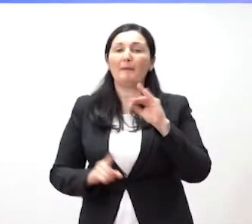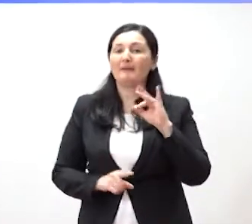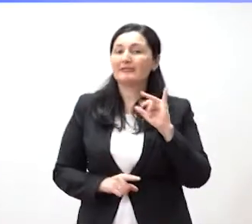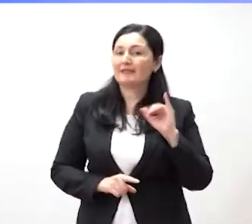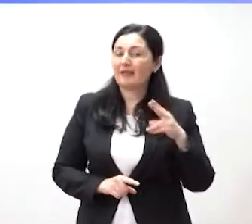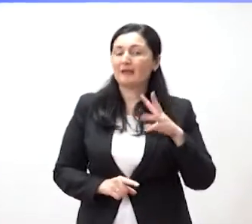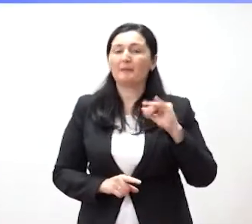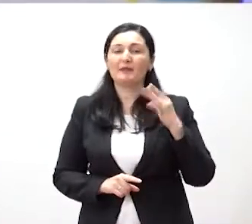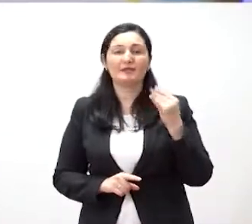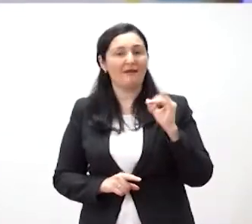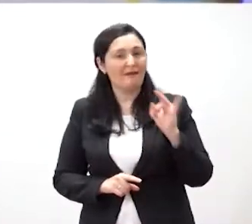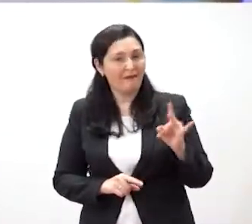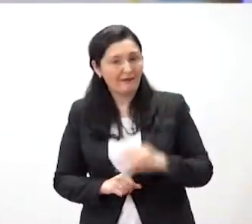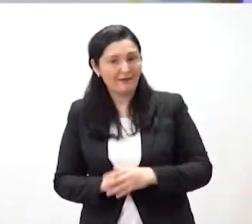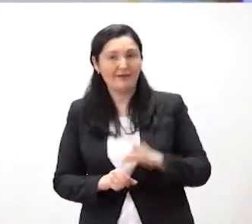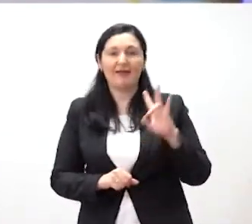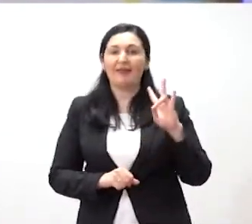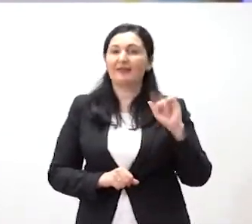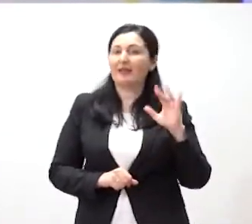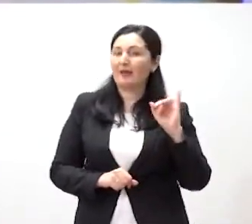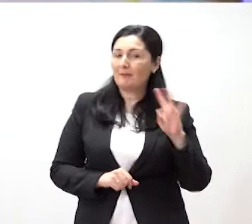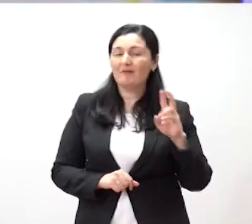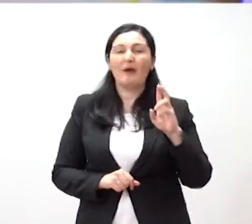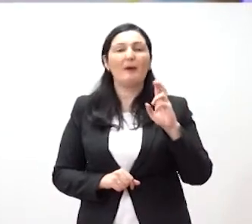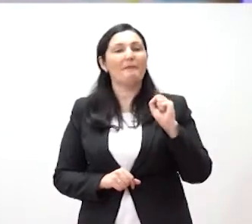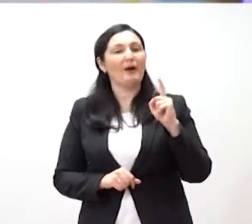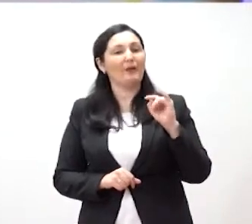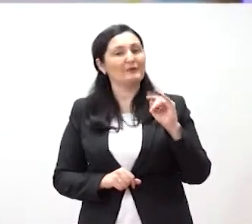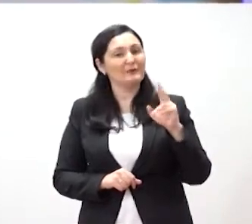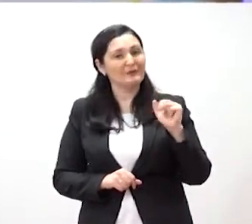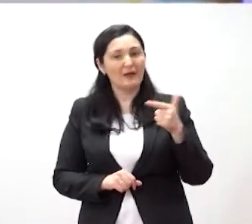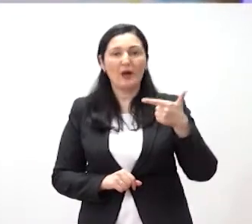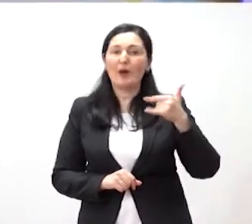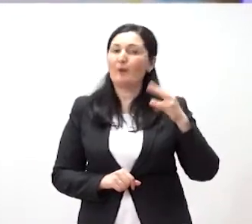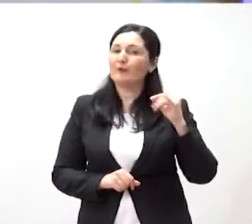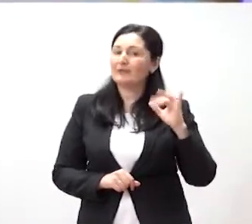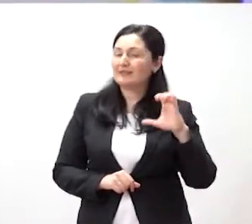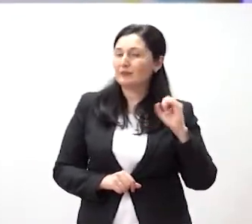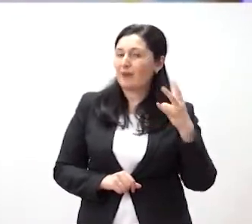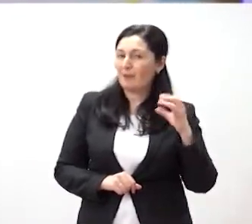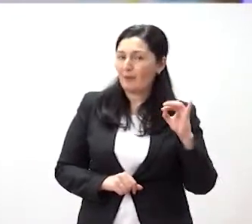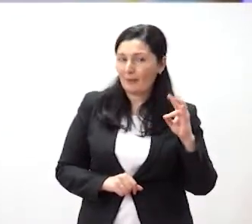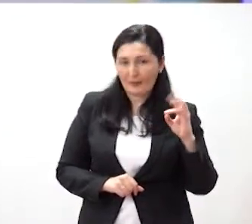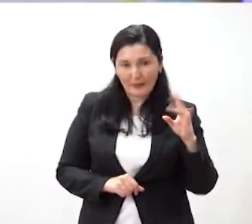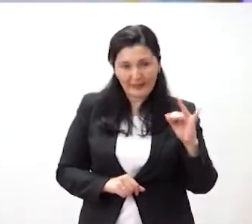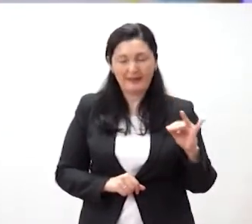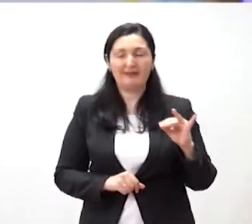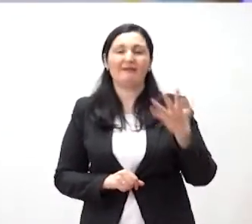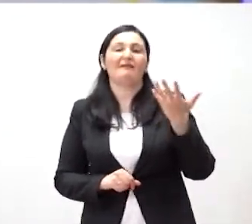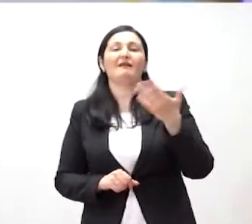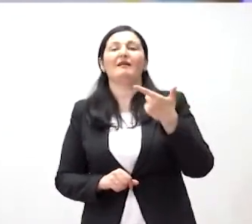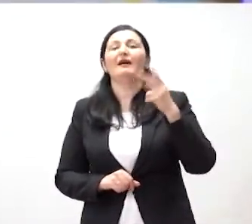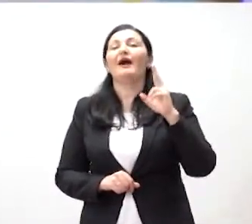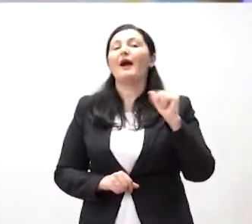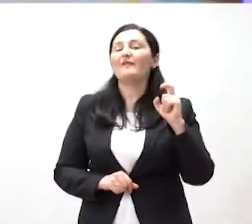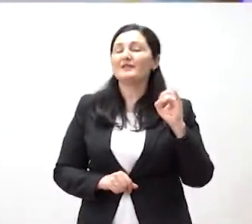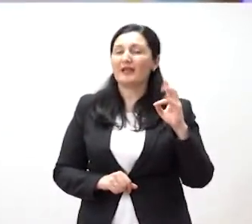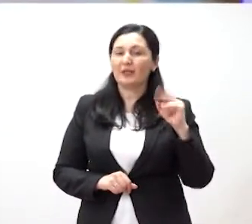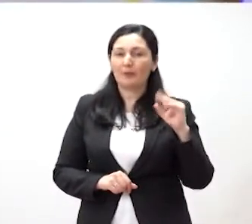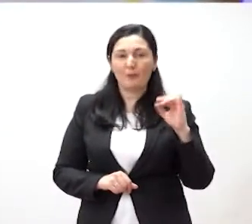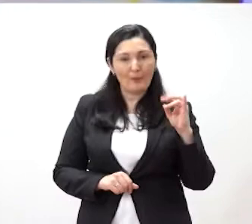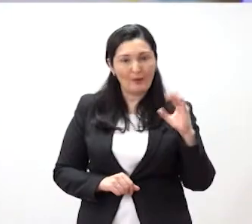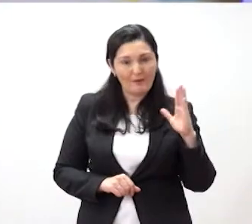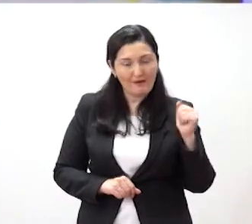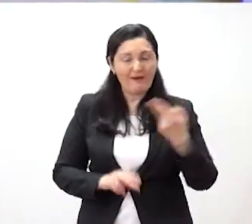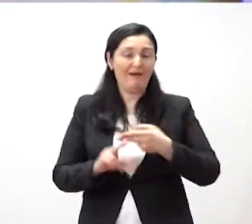Саид Миршакар, Наримон Бақозода, Гулчеҳра Сулаймонӣ, Ҳадиса Қурбонова